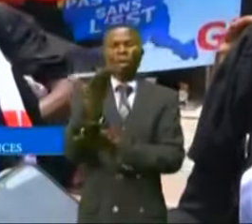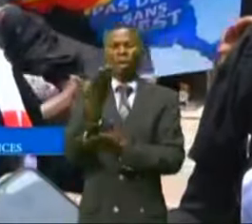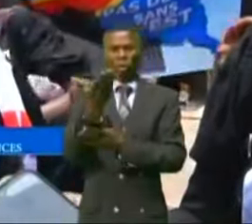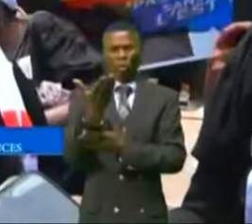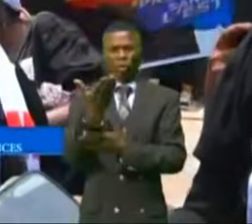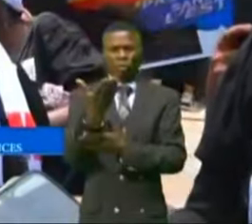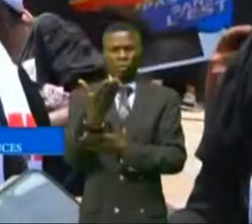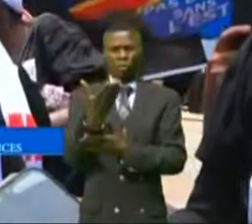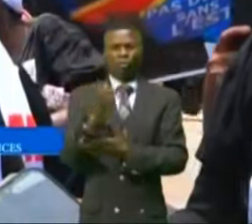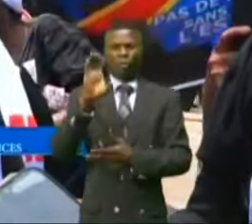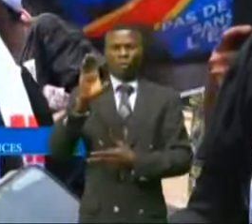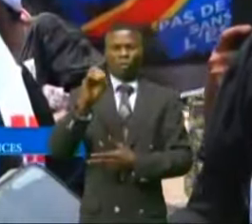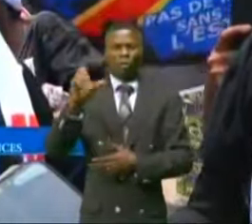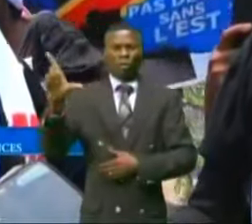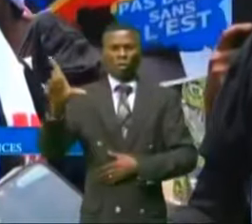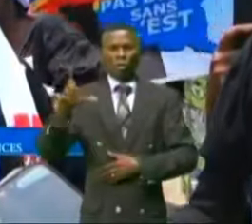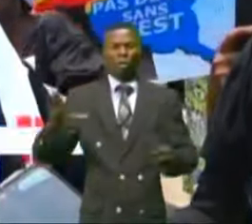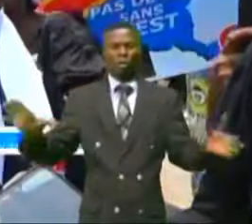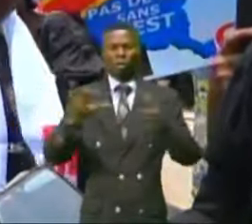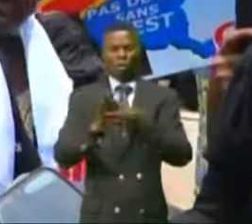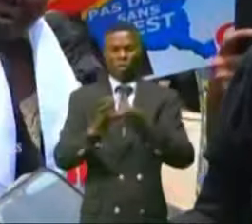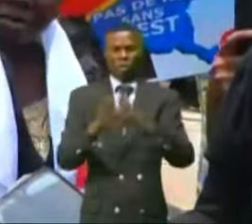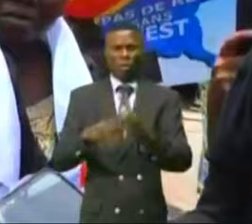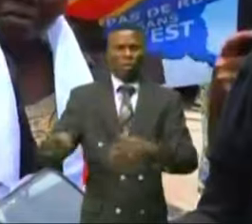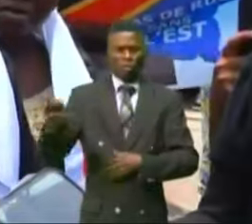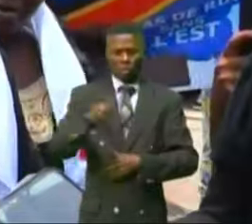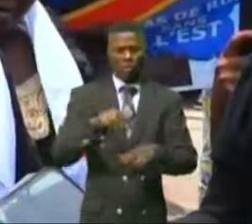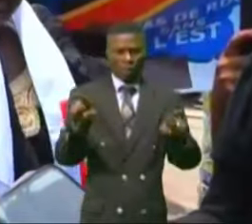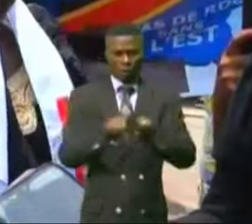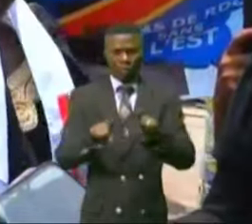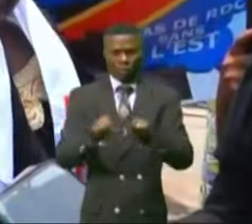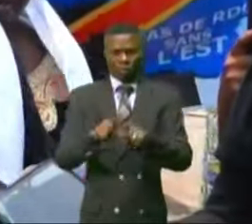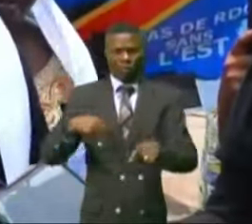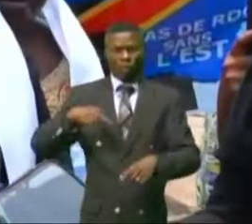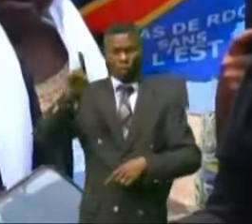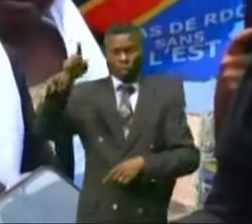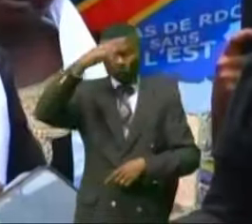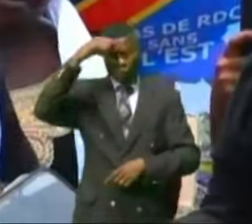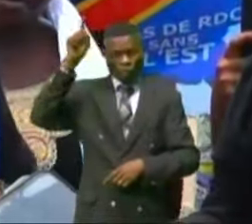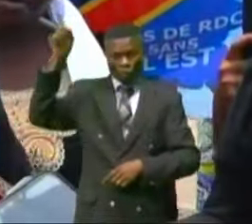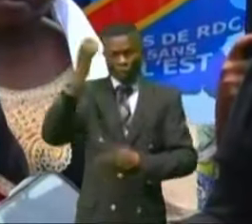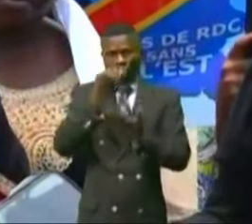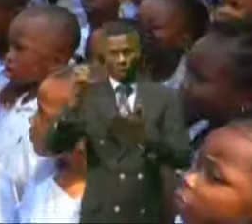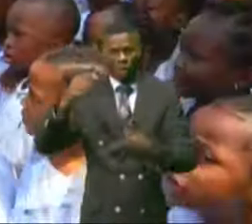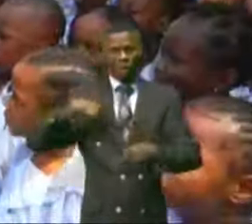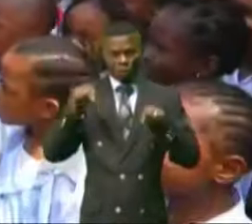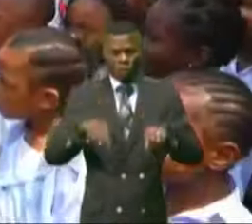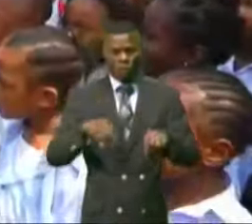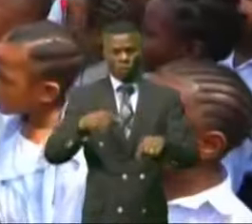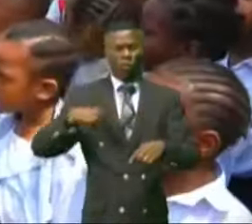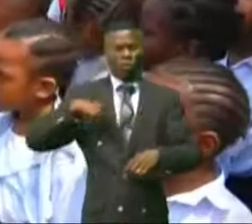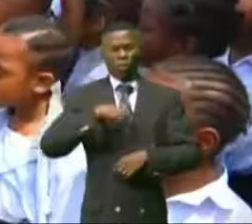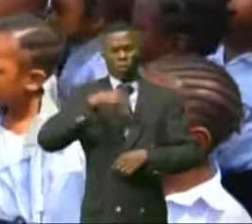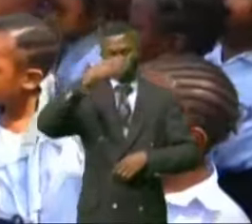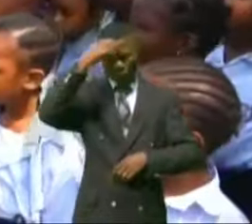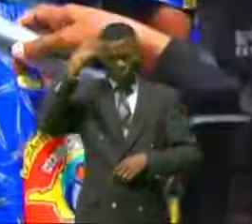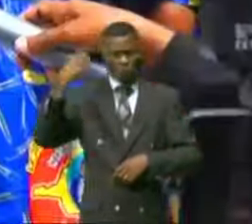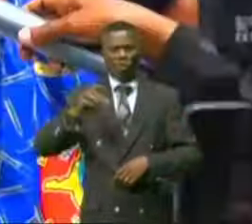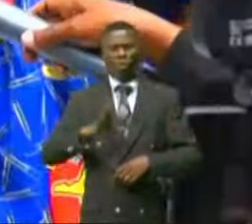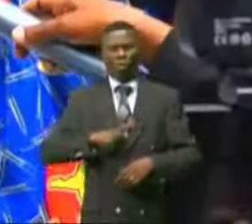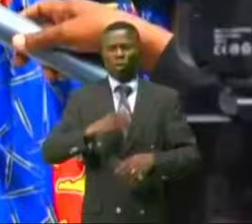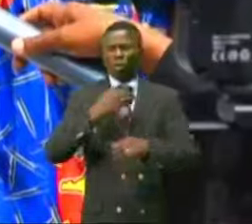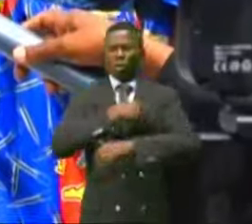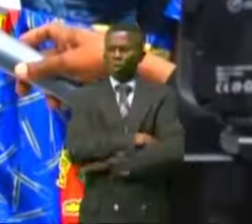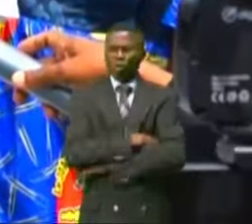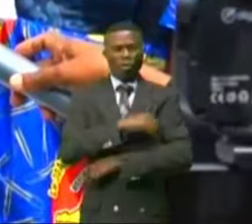« Polé, nous sommes de cœur avec vous ». De la même manière vous souffrez là-bas, nous aussi ici, nous souffrons, nous n'avons pas